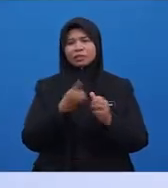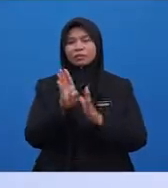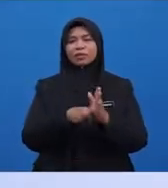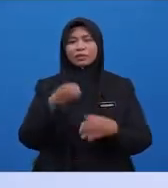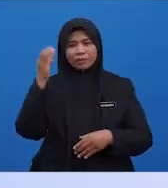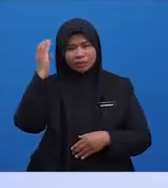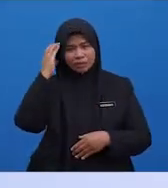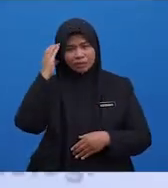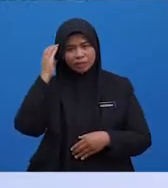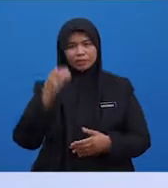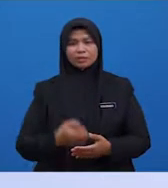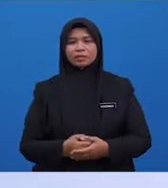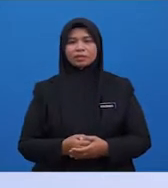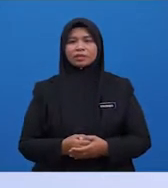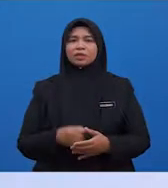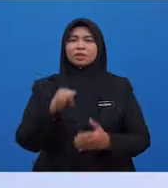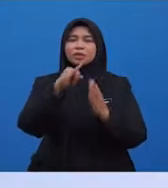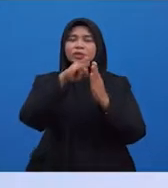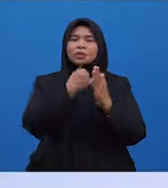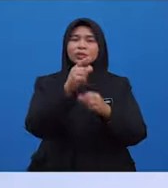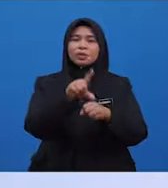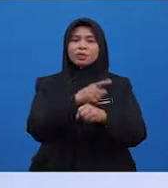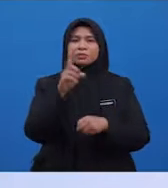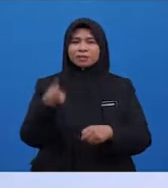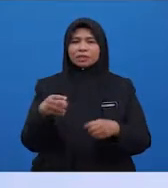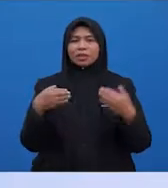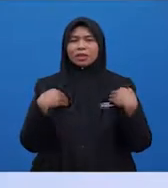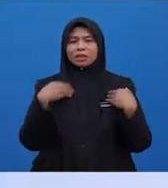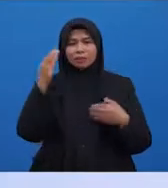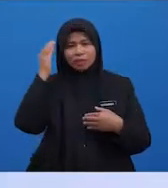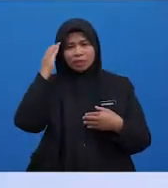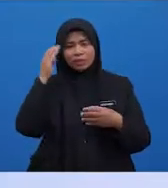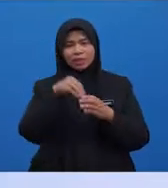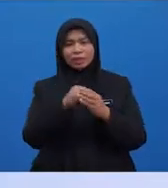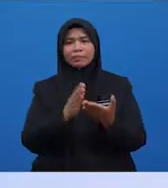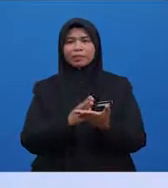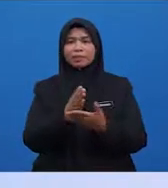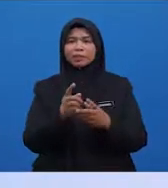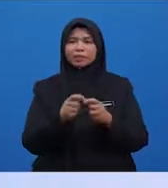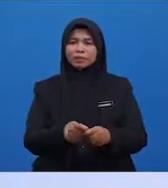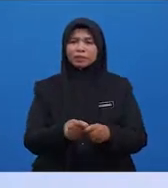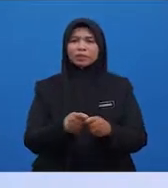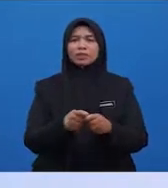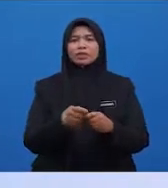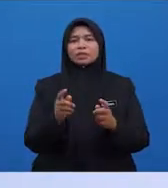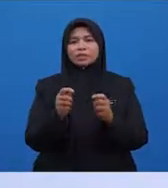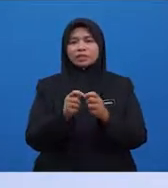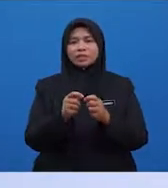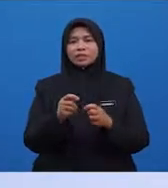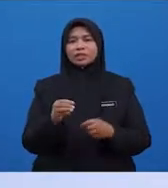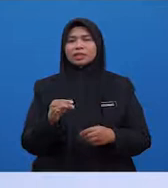berpengetahuan. Jurulatih mesti mempunyai pengetahuan dalam bidang tertentu seperti fisiologi